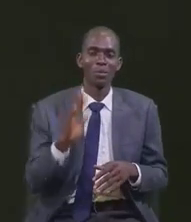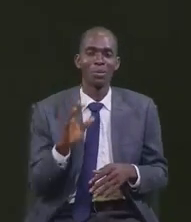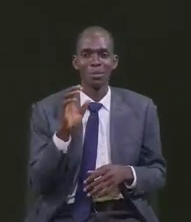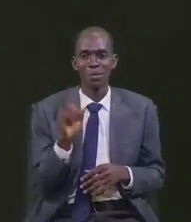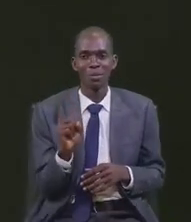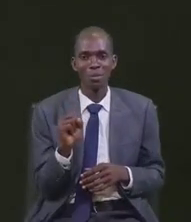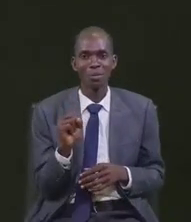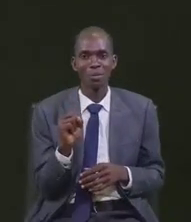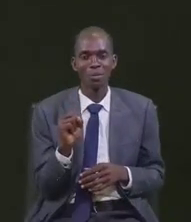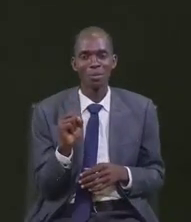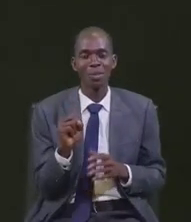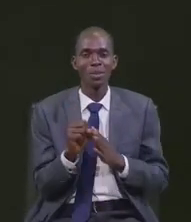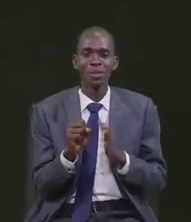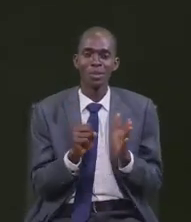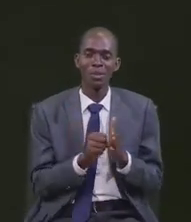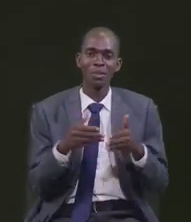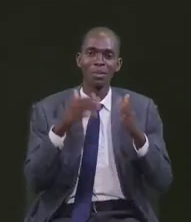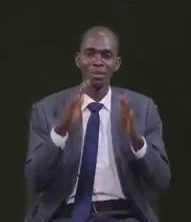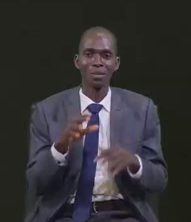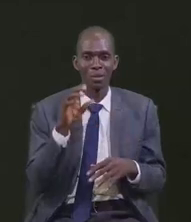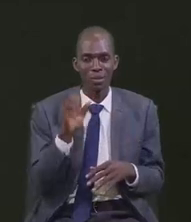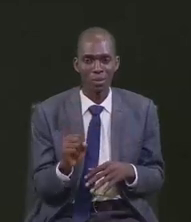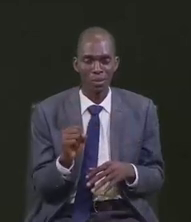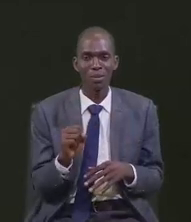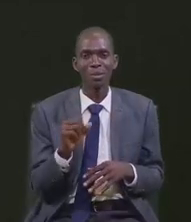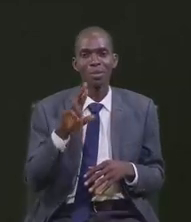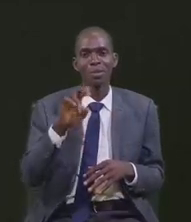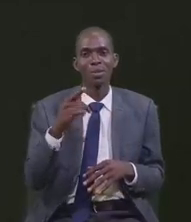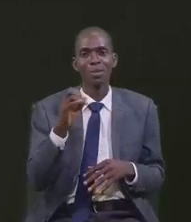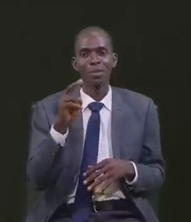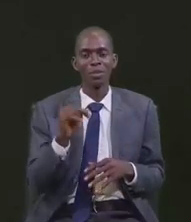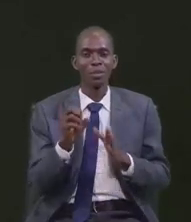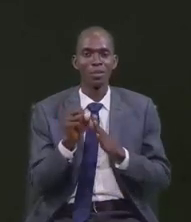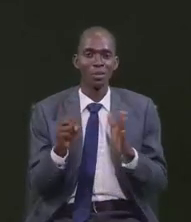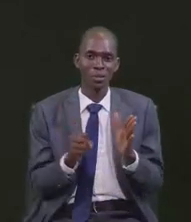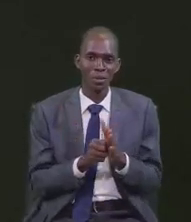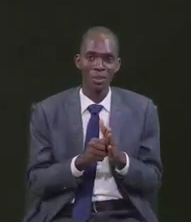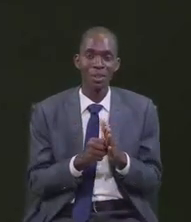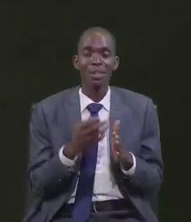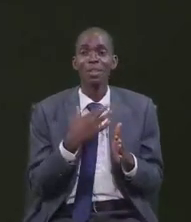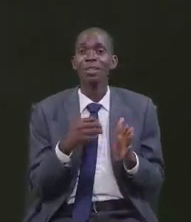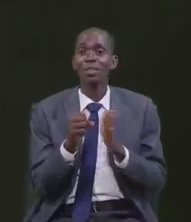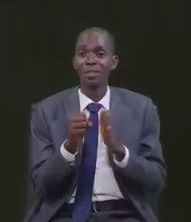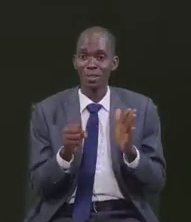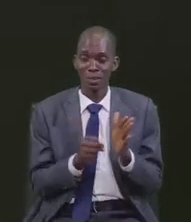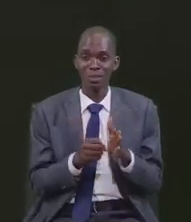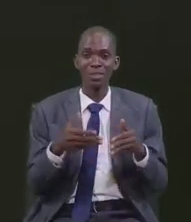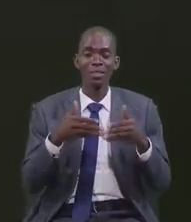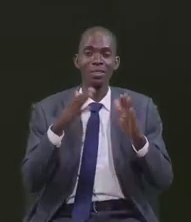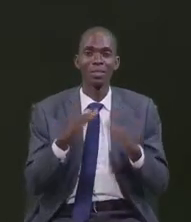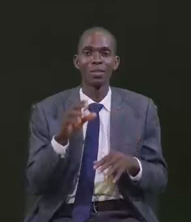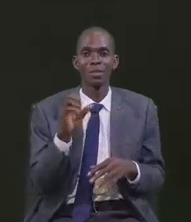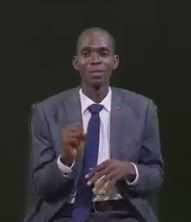Le pasteur de district, les pasteurs de groupe, les pasteurs régionaux, les pasteurs d'État, les pasteurs nationaux.